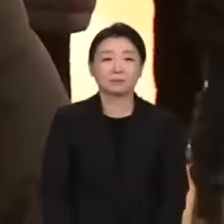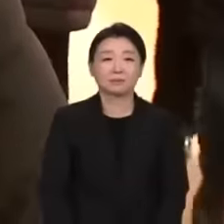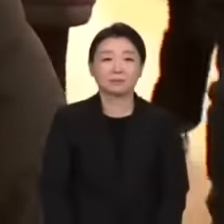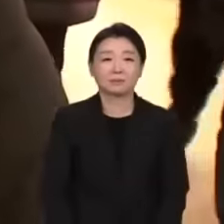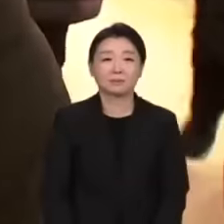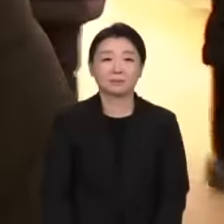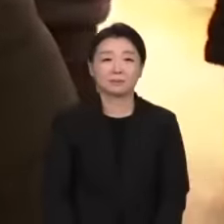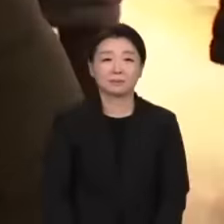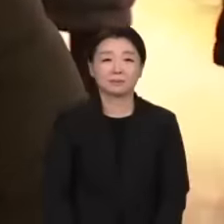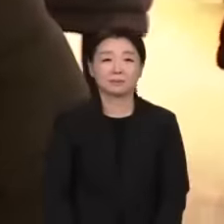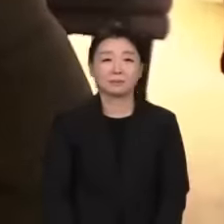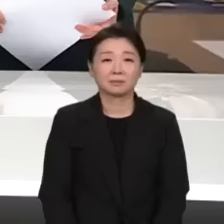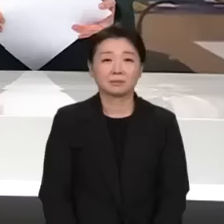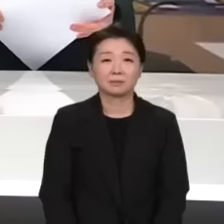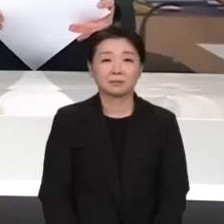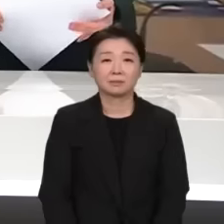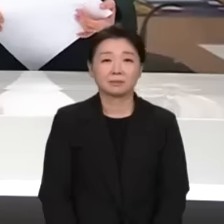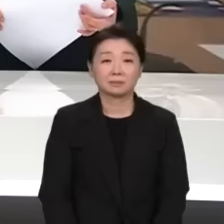정아람입니다.